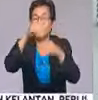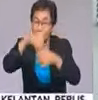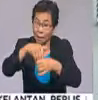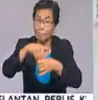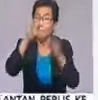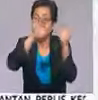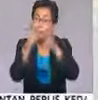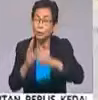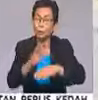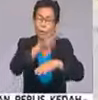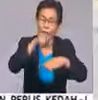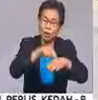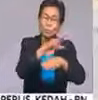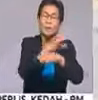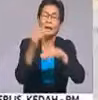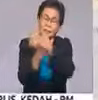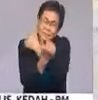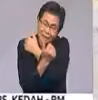patriotisme.